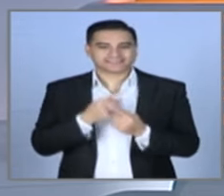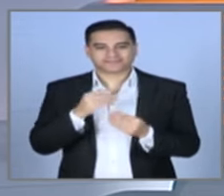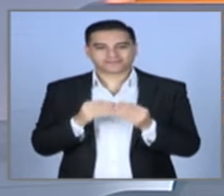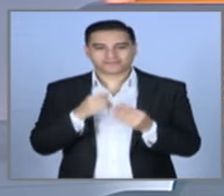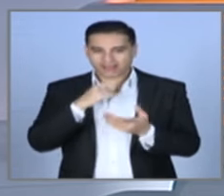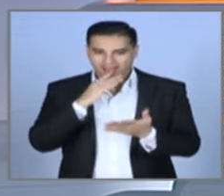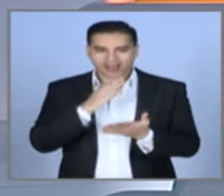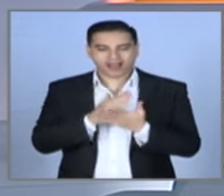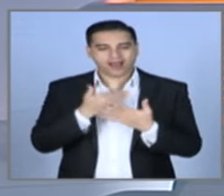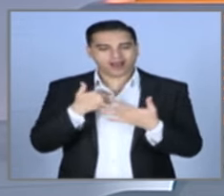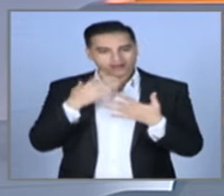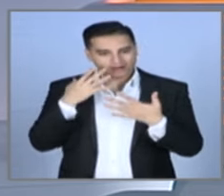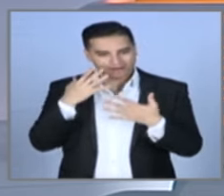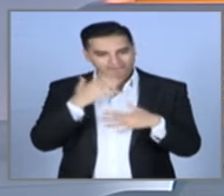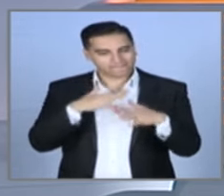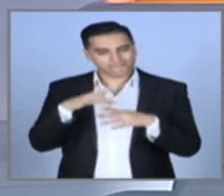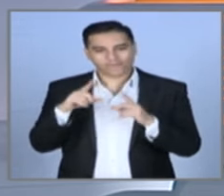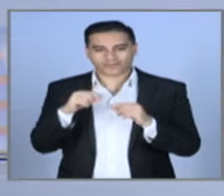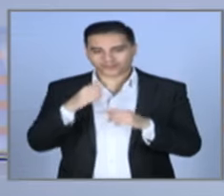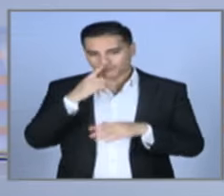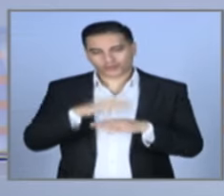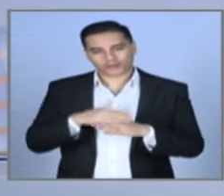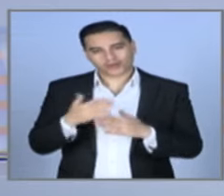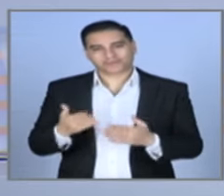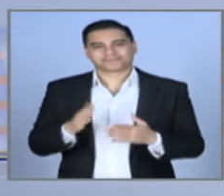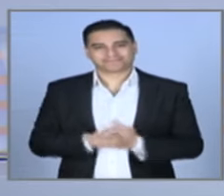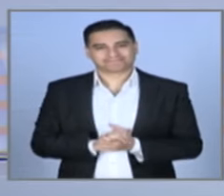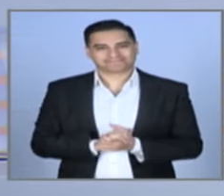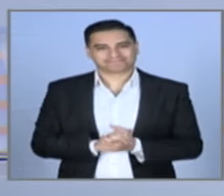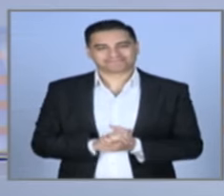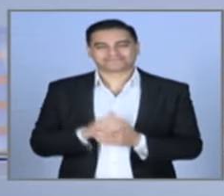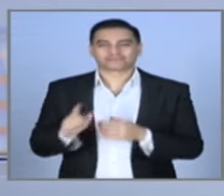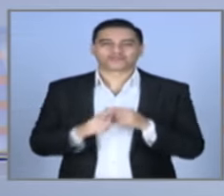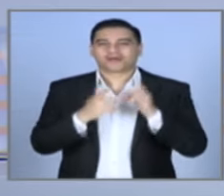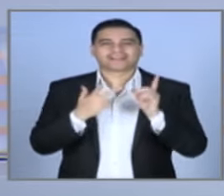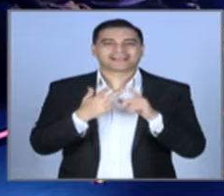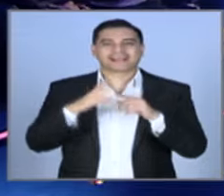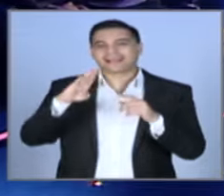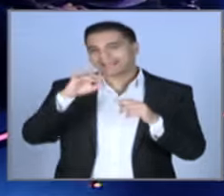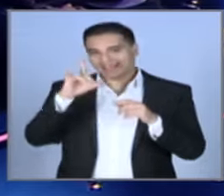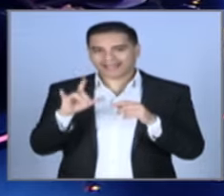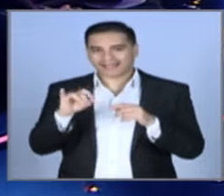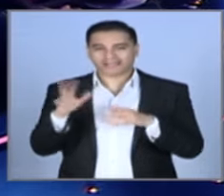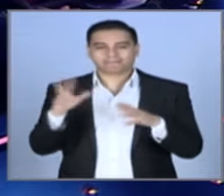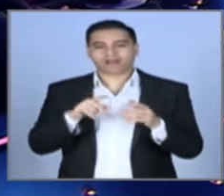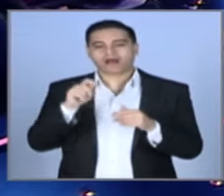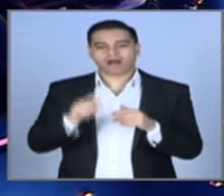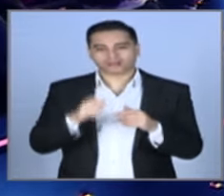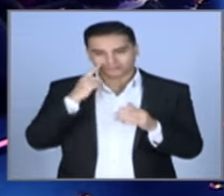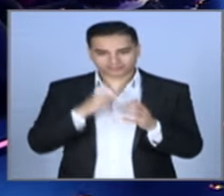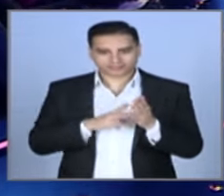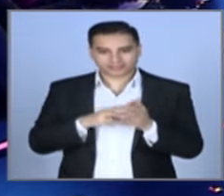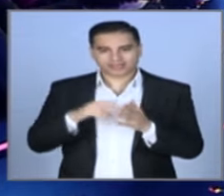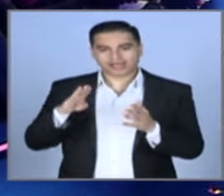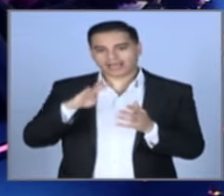بجد عيلة ممتازين بجد. السؤال الثالث، كريم القاضي، اتفضل يا كريم.